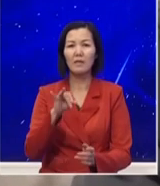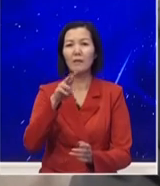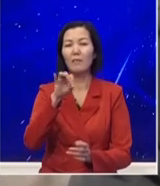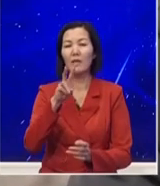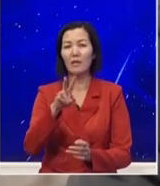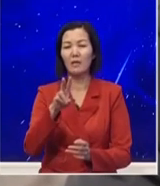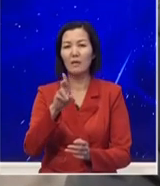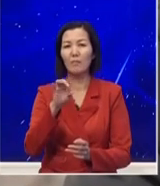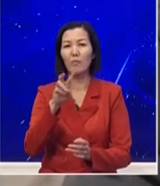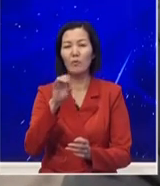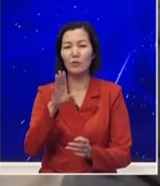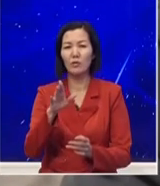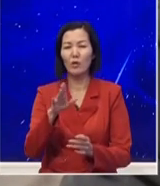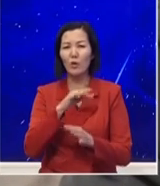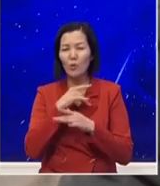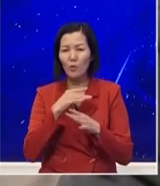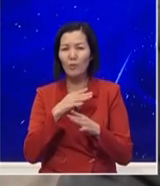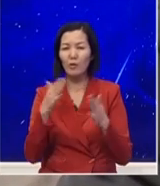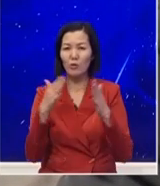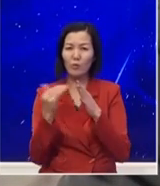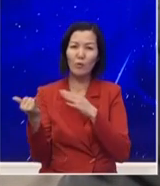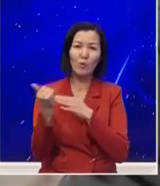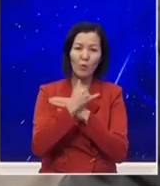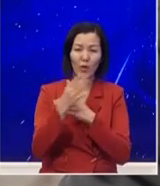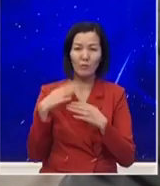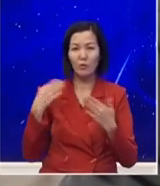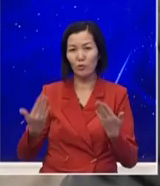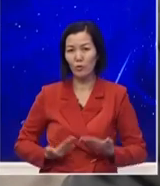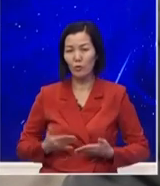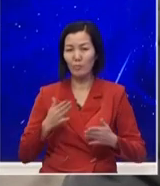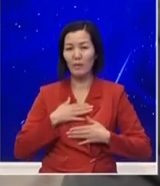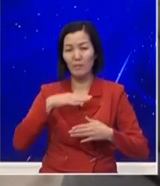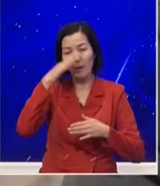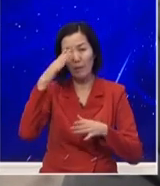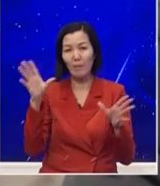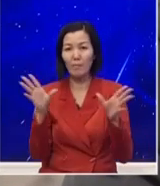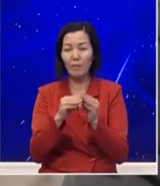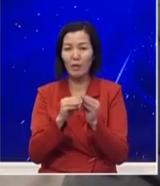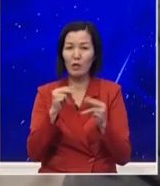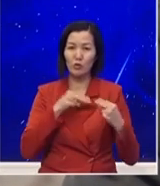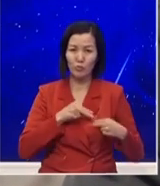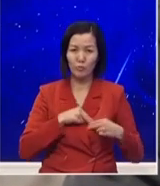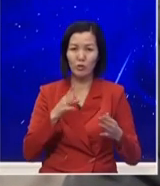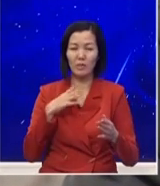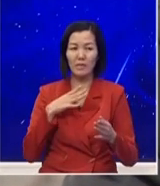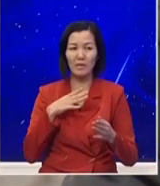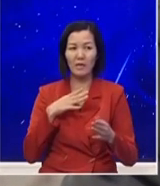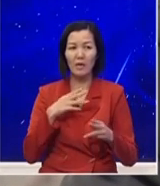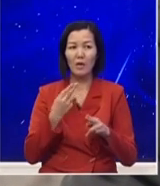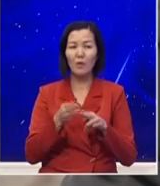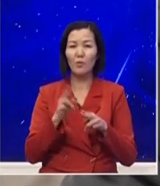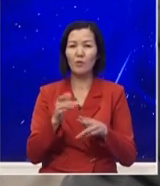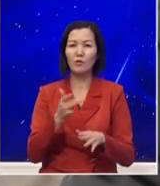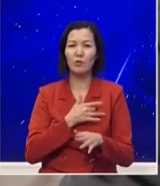Әлімғазаға. Ол талай рет біздің үйде болды. Қонды, тұрды, менің әкем тұр. Екеуі жұмыс істеді. Мен өте, ол менің